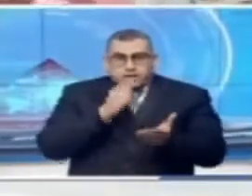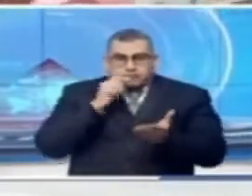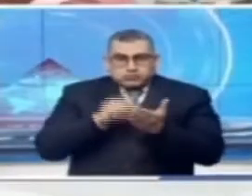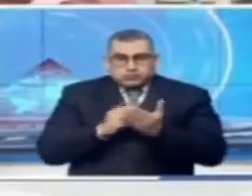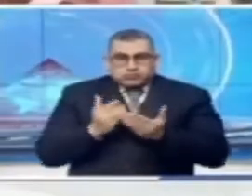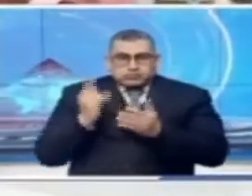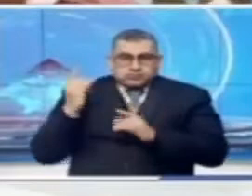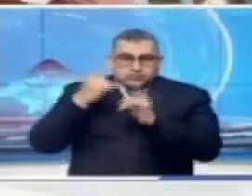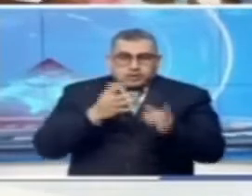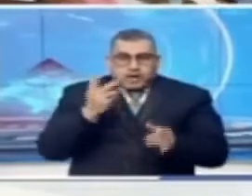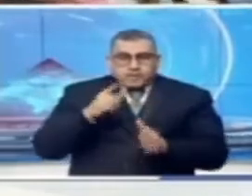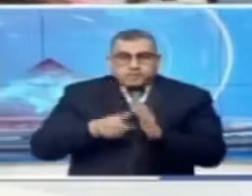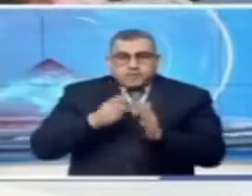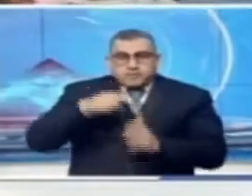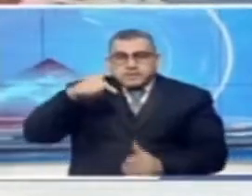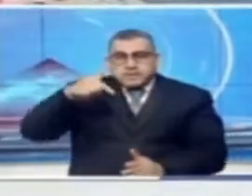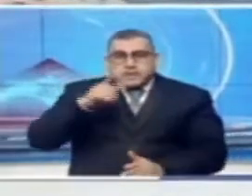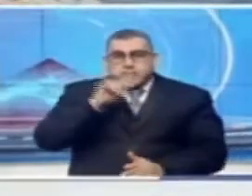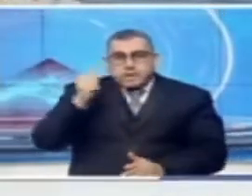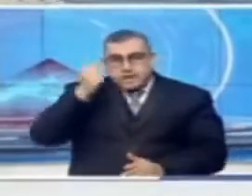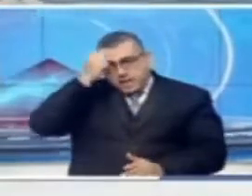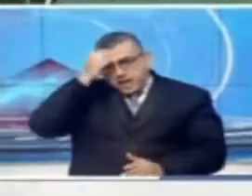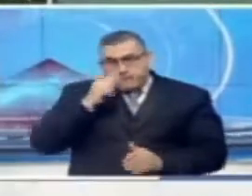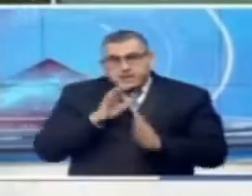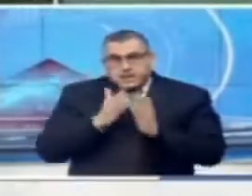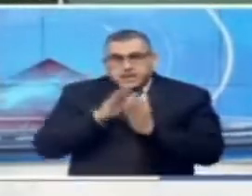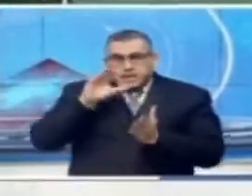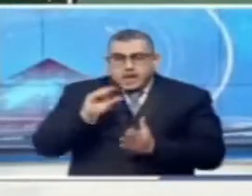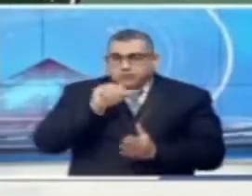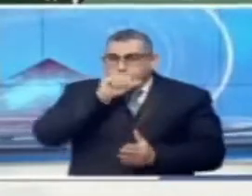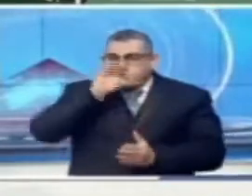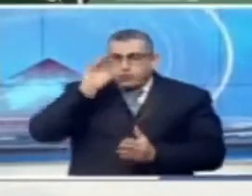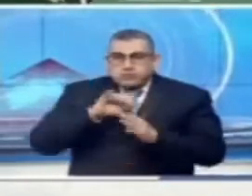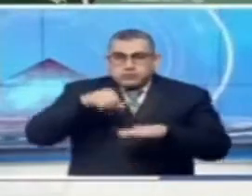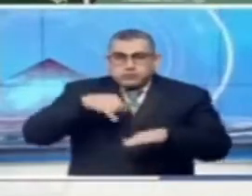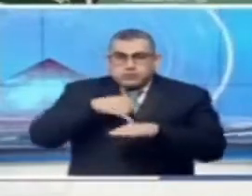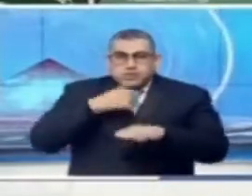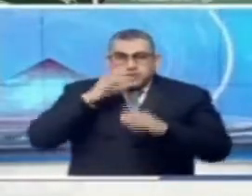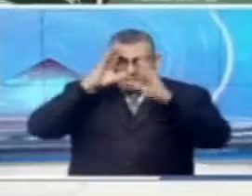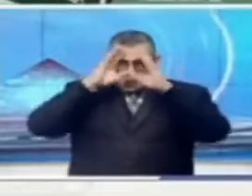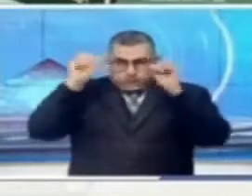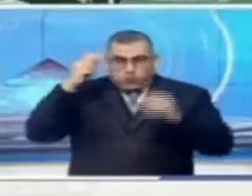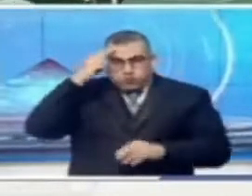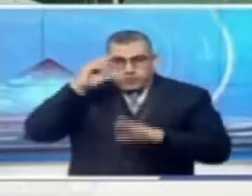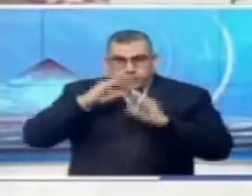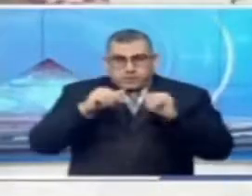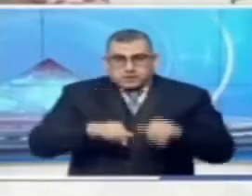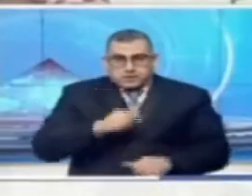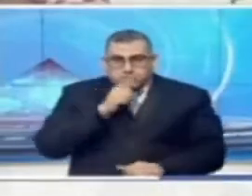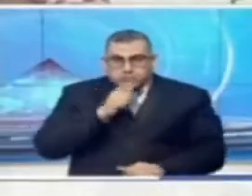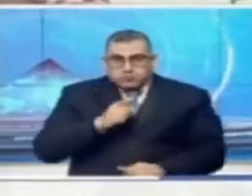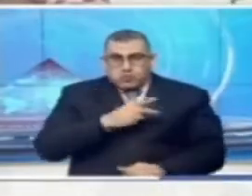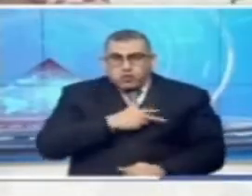الدفعة السادسة 100,000 نسخة من كتاب الله بمقر السفارة السعودية بالقاهرة. تكون